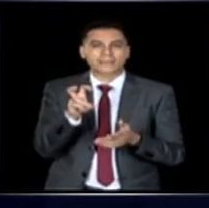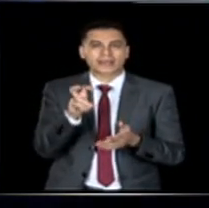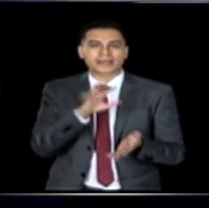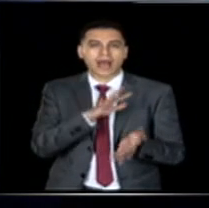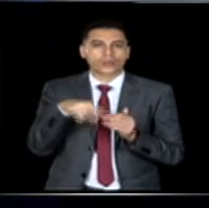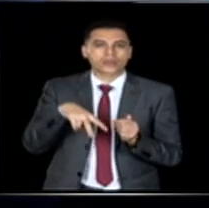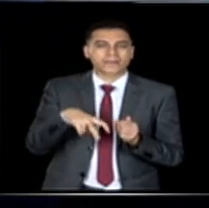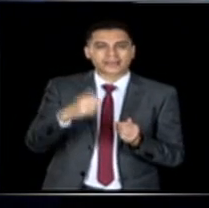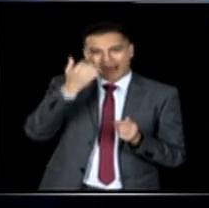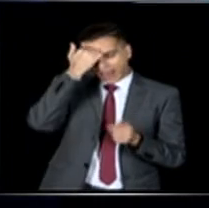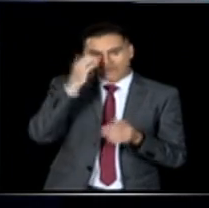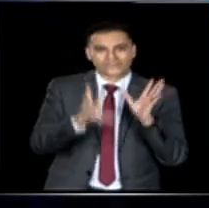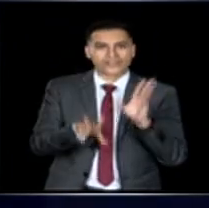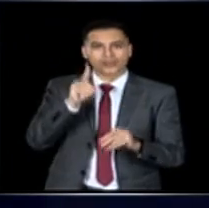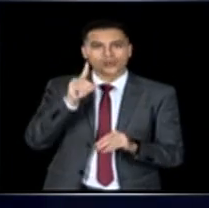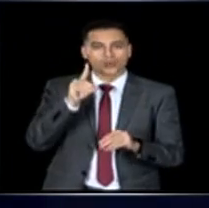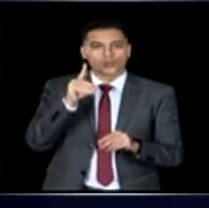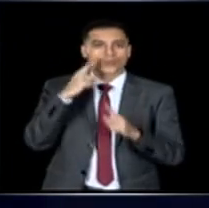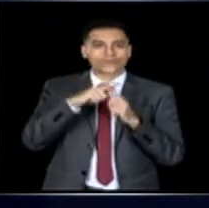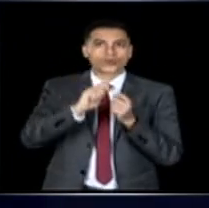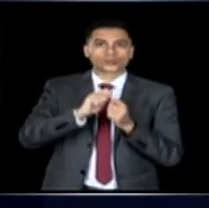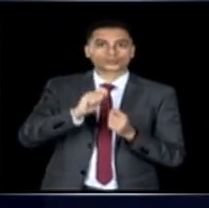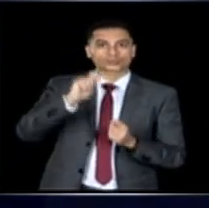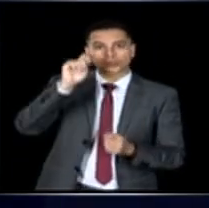70 لـ80 طن، وطول الديناصور حوالي